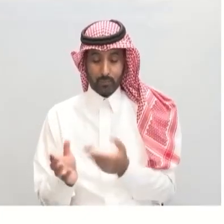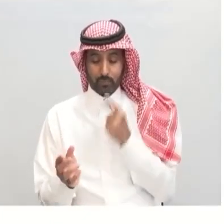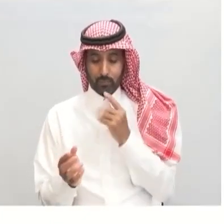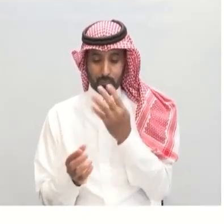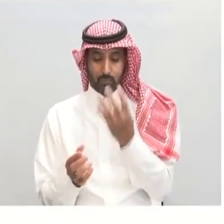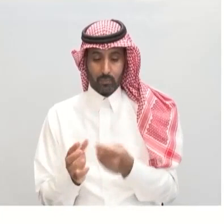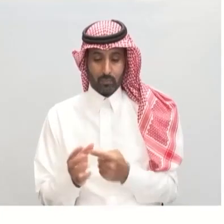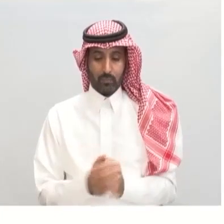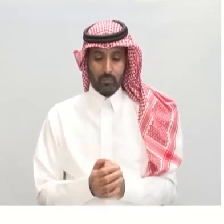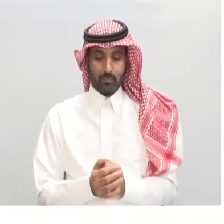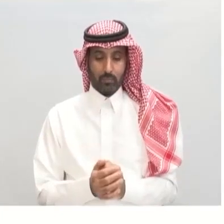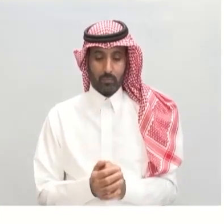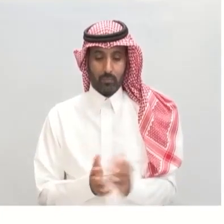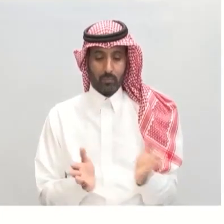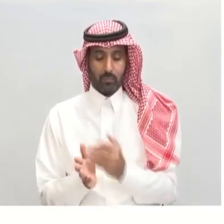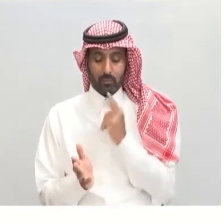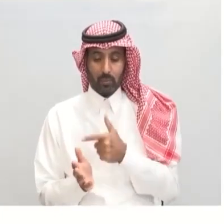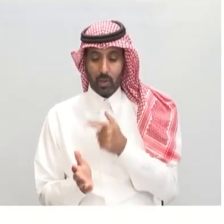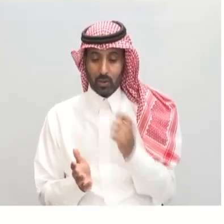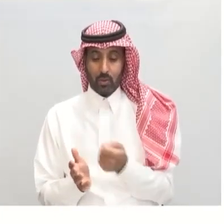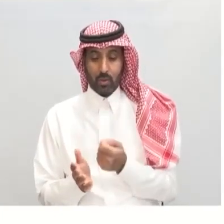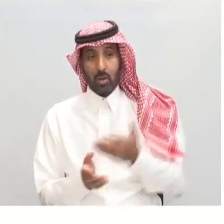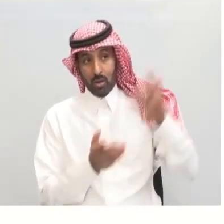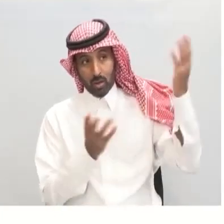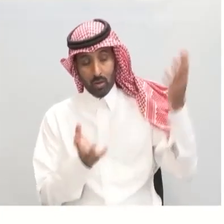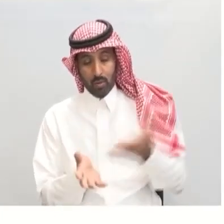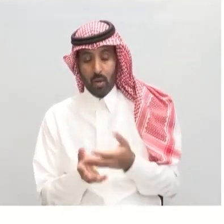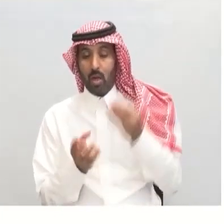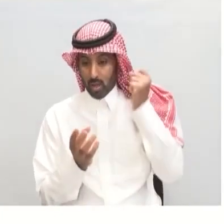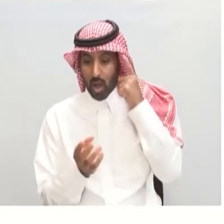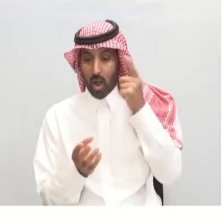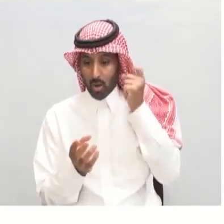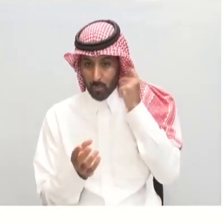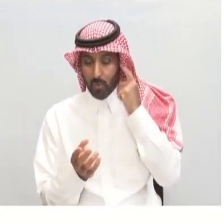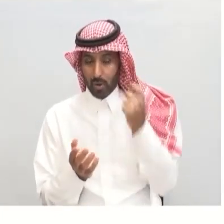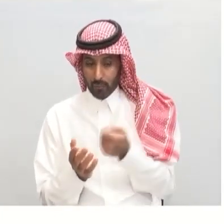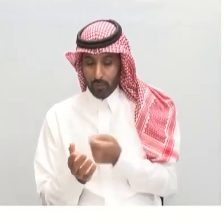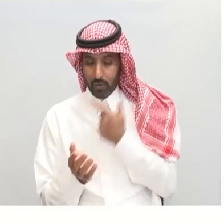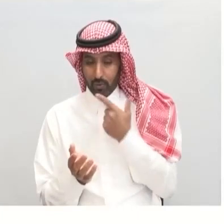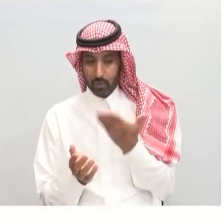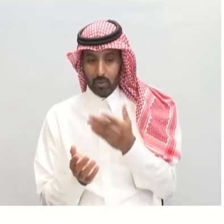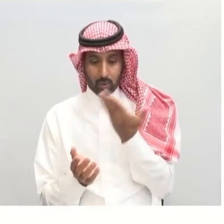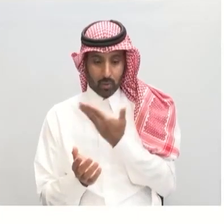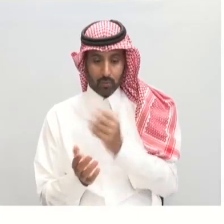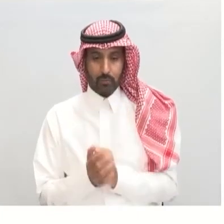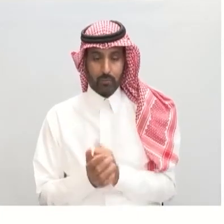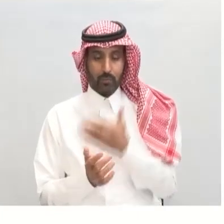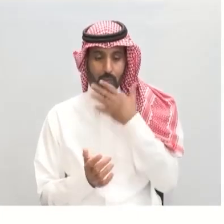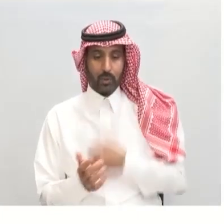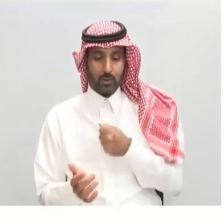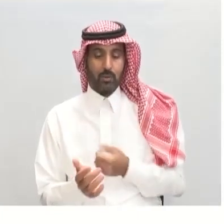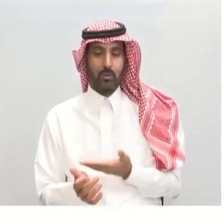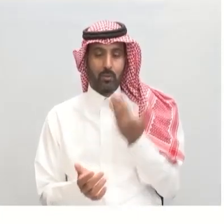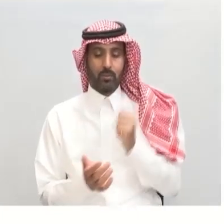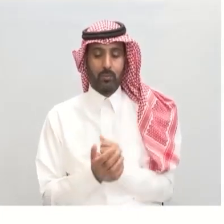المذكورون واذا قلنا كتاب الوحي معنى ذلك انهم يعلمون القراءه والكتابه فكان رسول الله عليه الصلاه